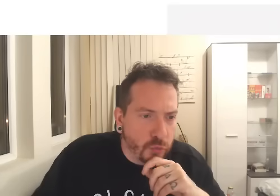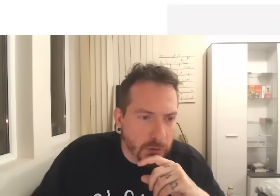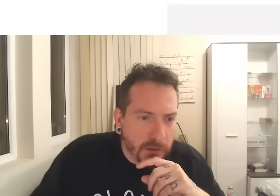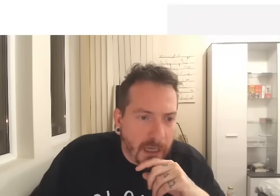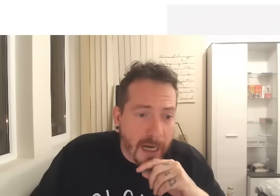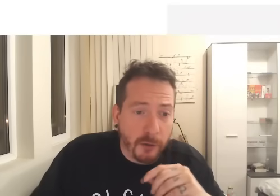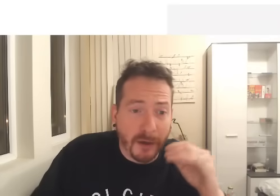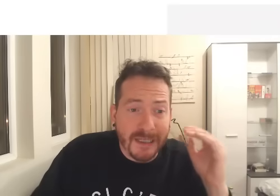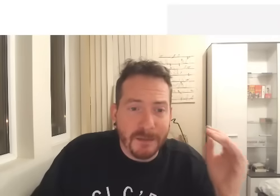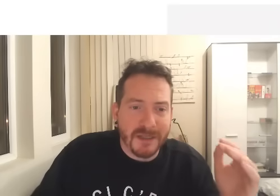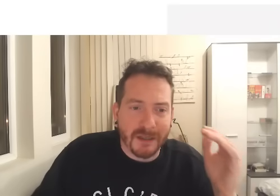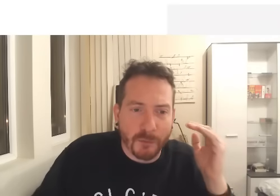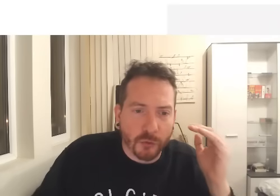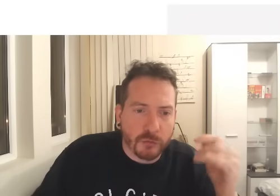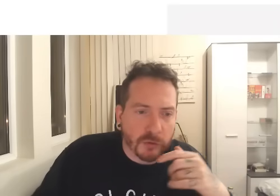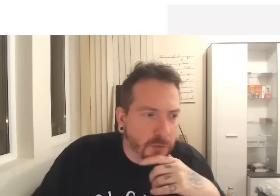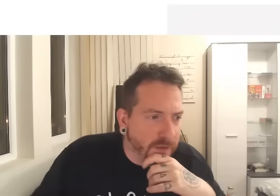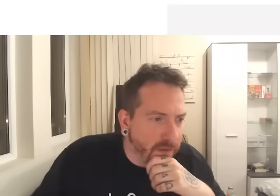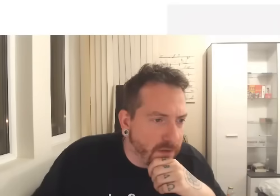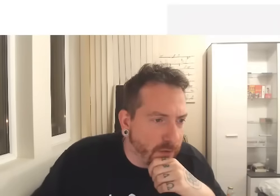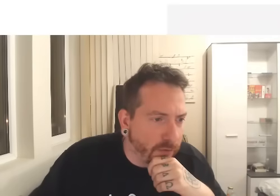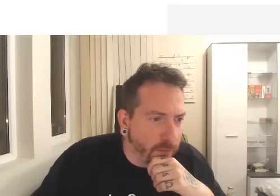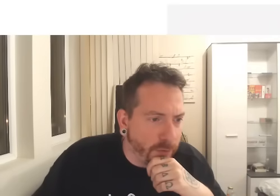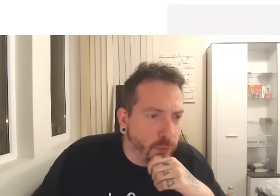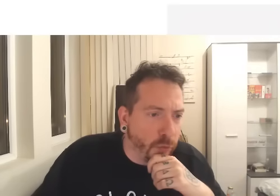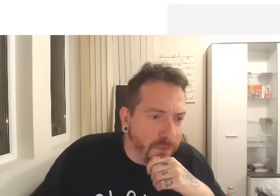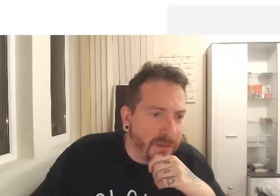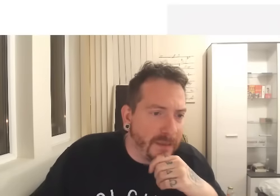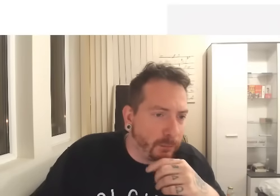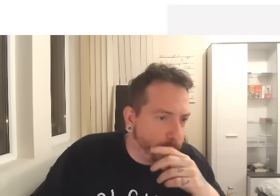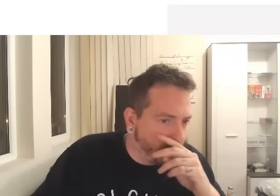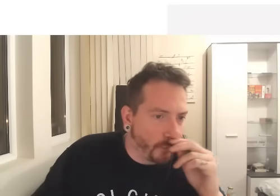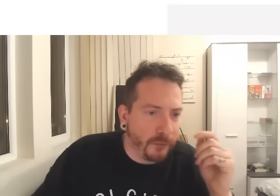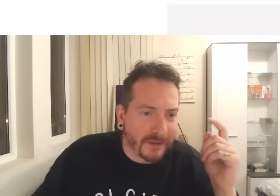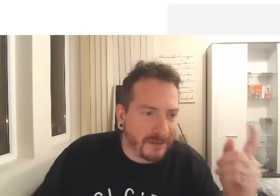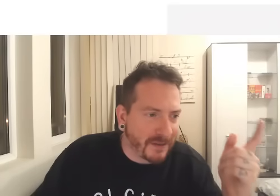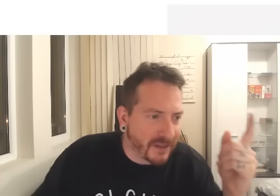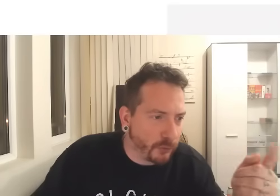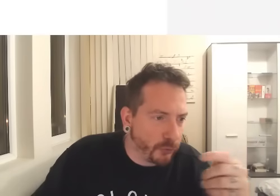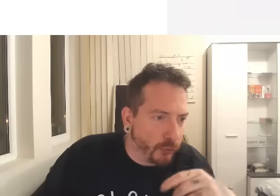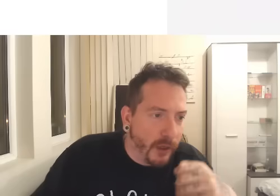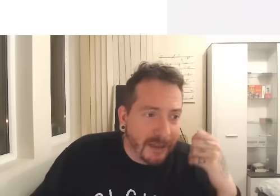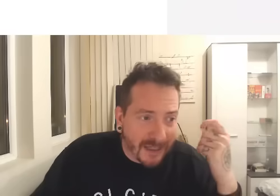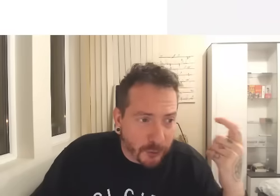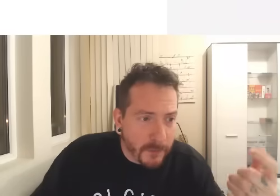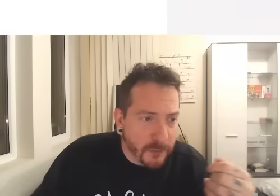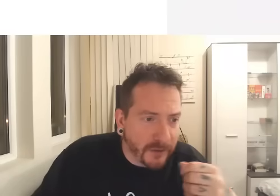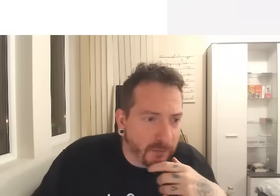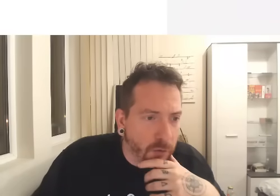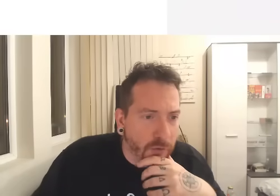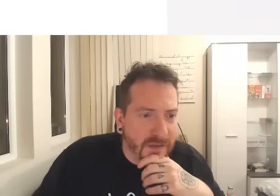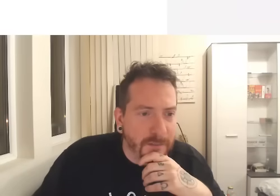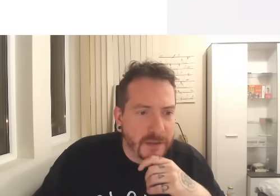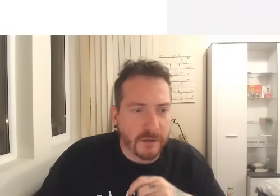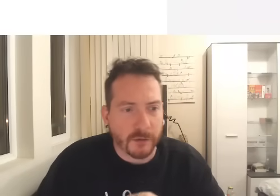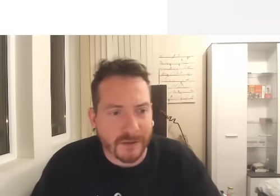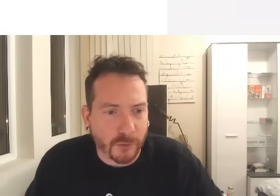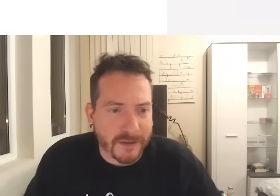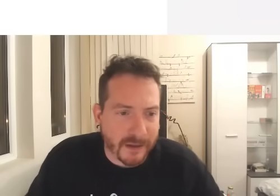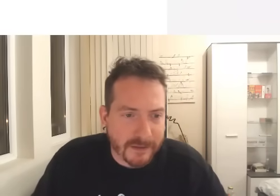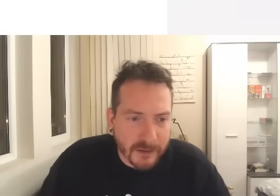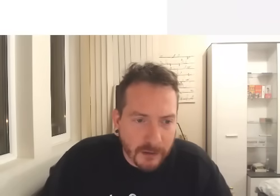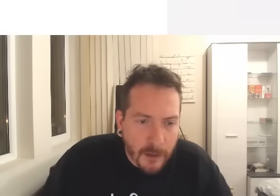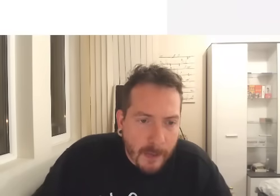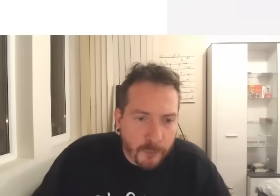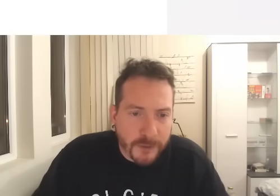mchou a alors immédiatement demandé au servicees de l'assemblée de lui confirmer les propos tenus par Sébastien de Logu quelques minutes avant l'ancienne ministre des